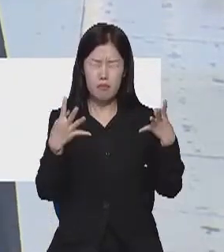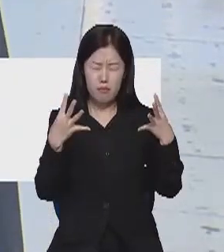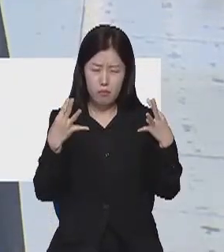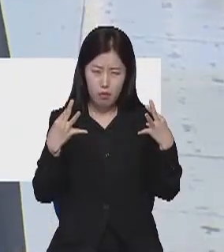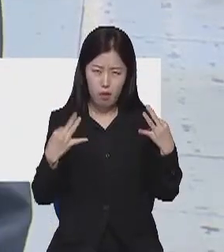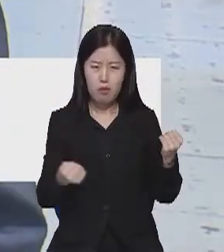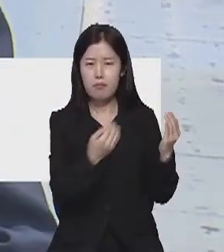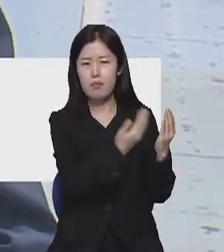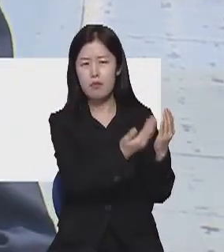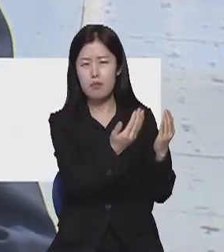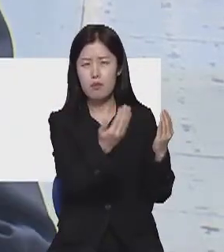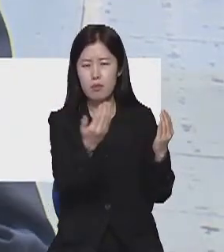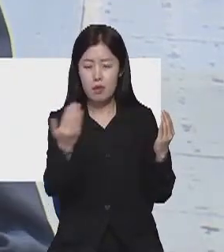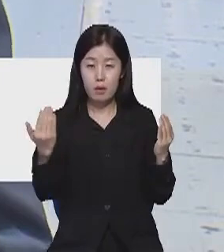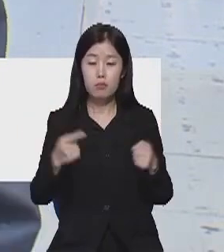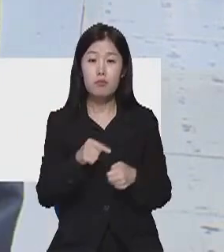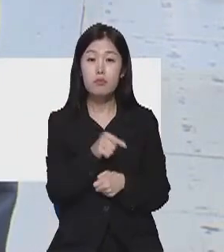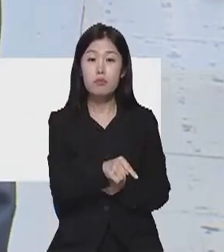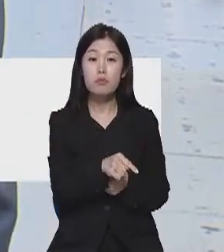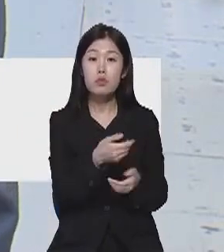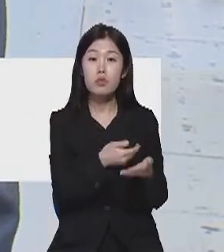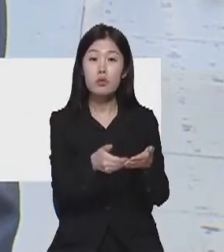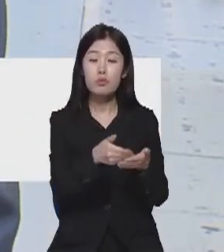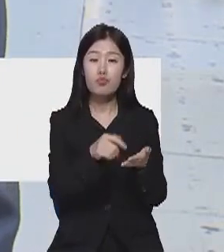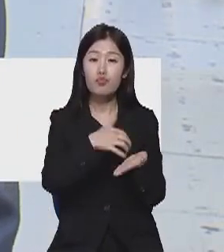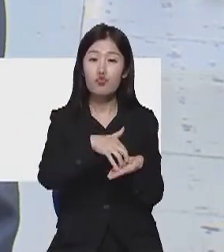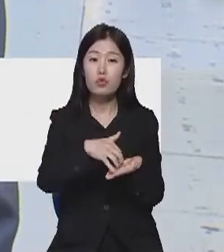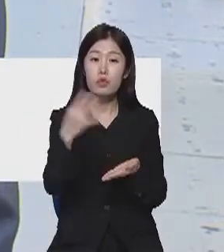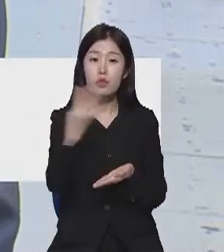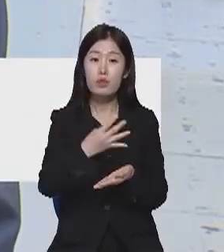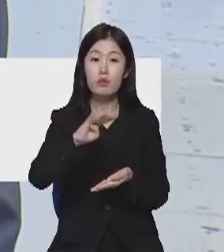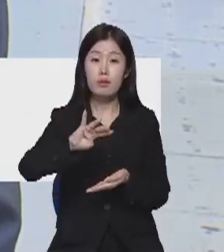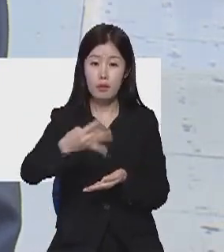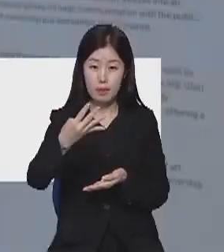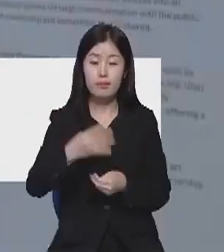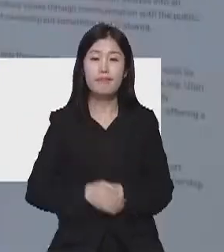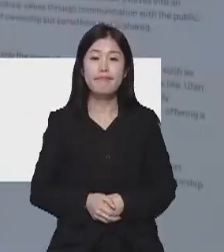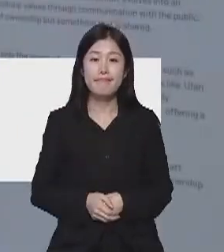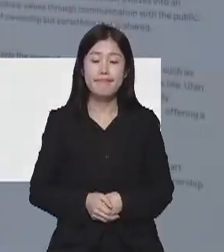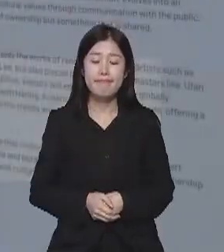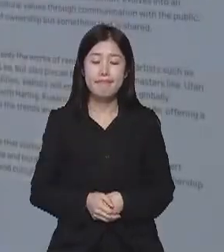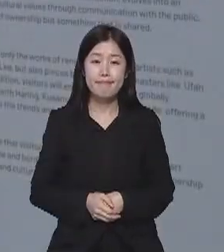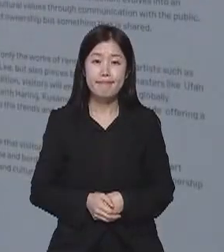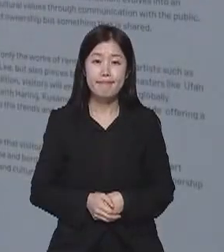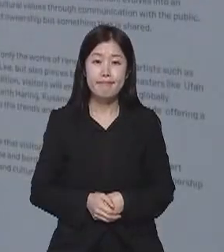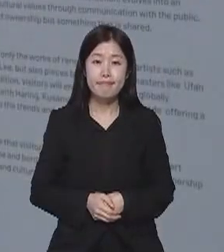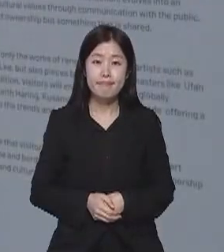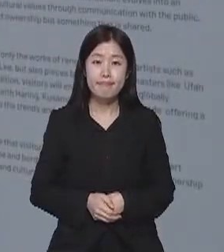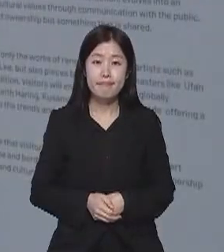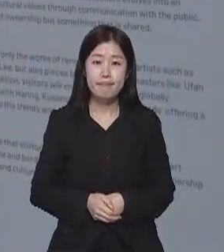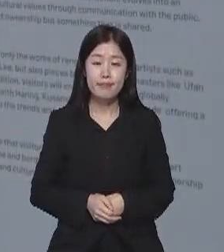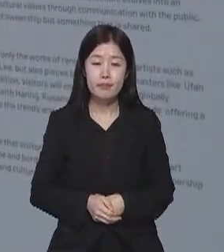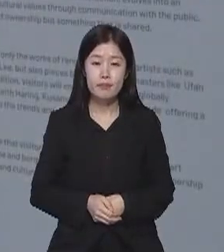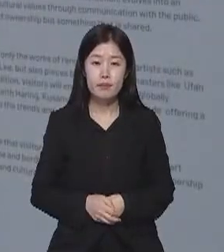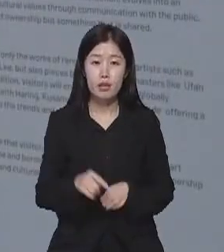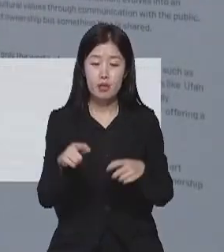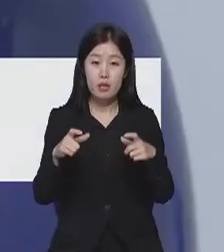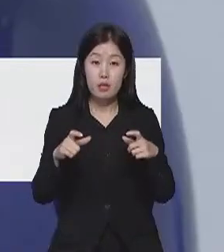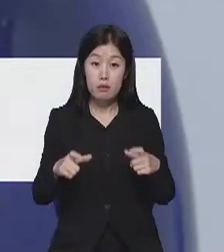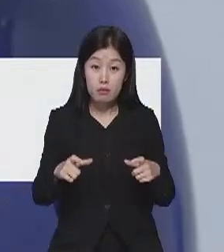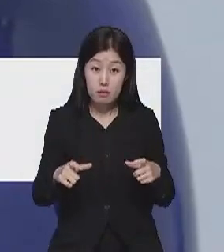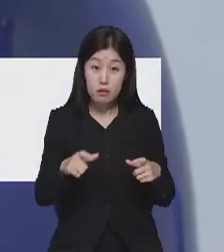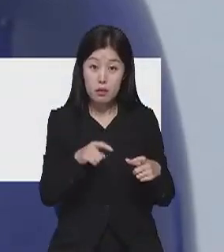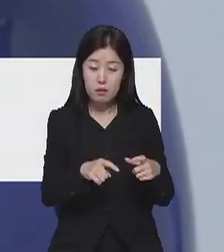전시됐습니다 4,400여 작품이 전시가 됐습니다 특히 지역 컬렉터들의 소장품을